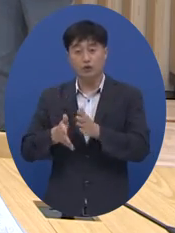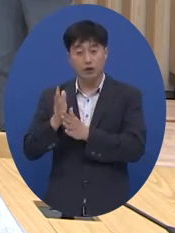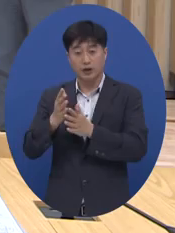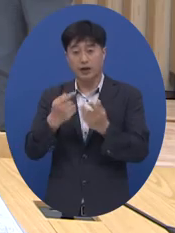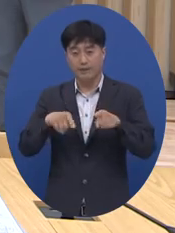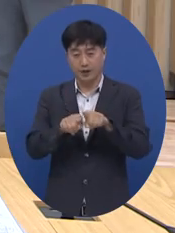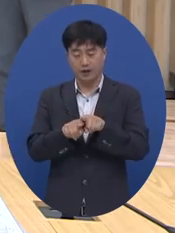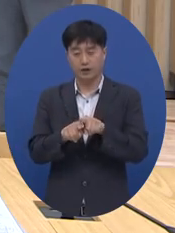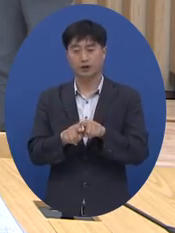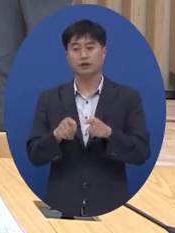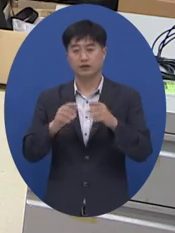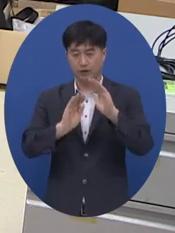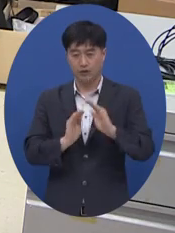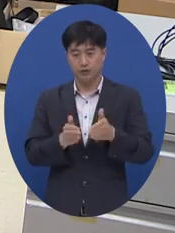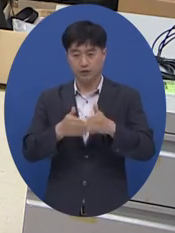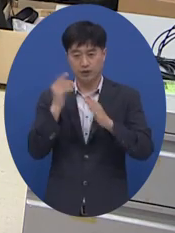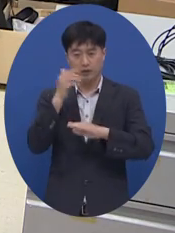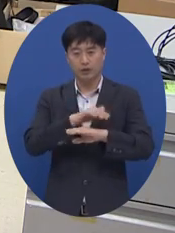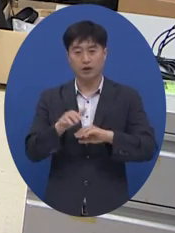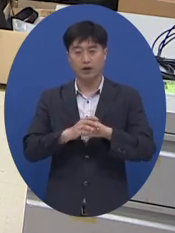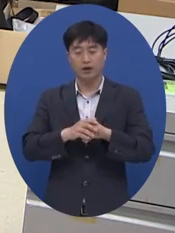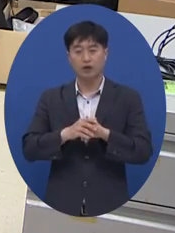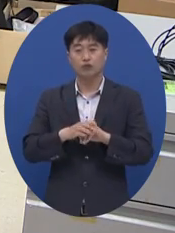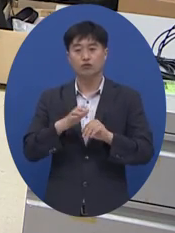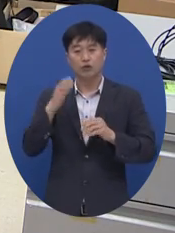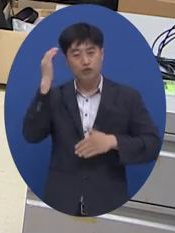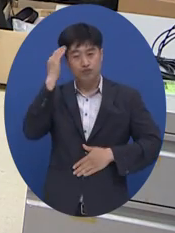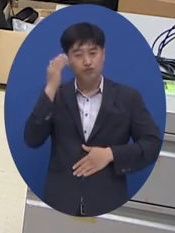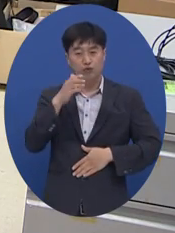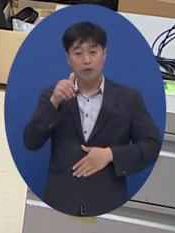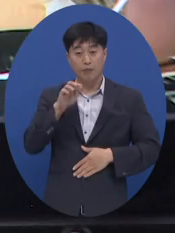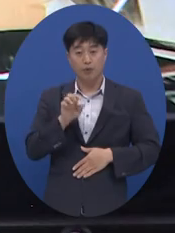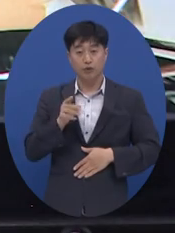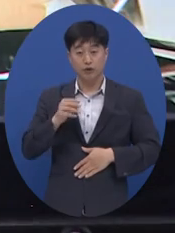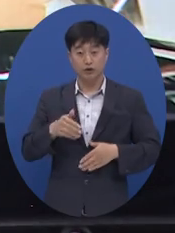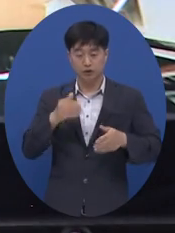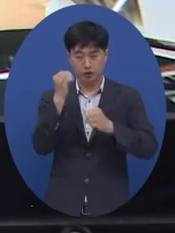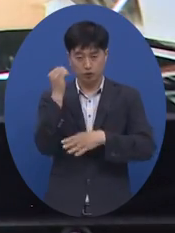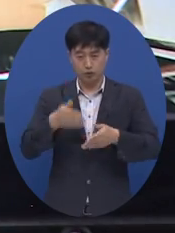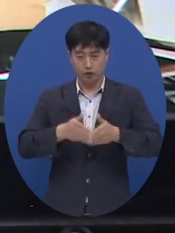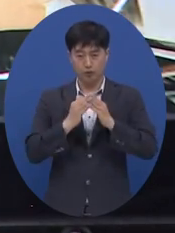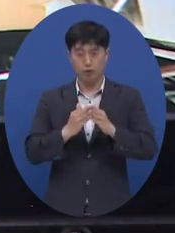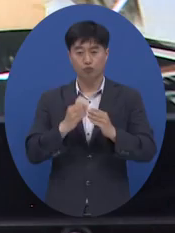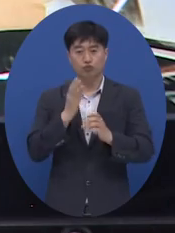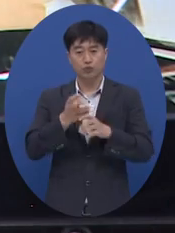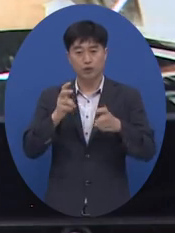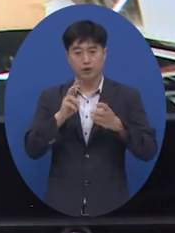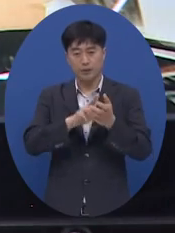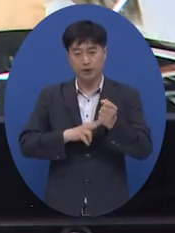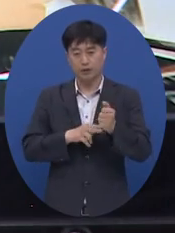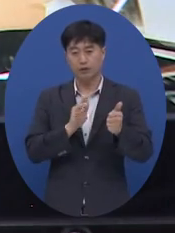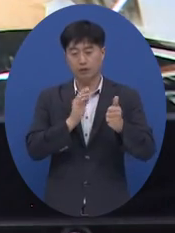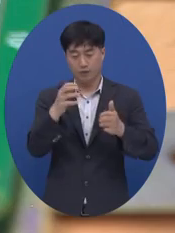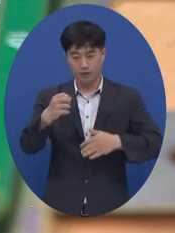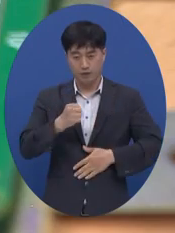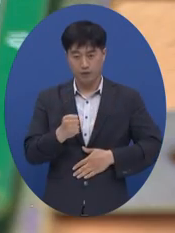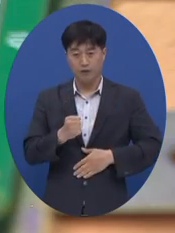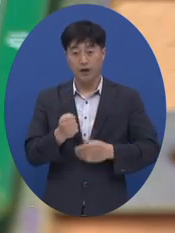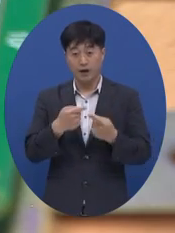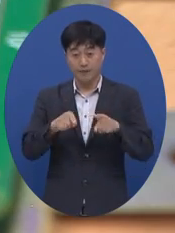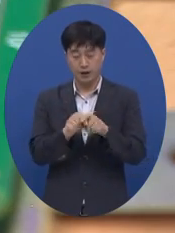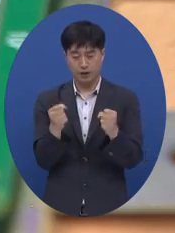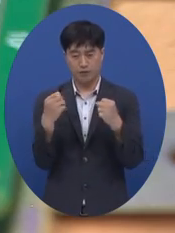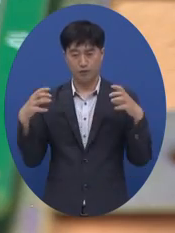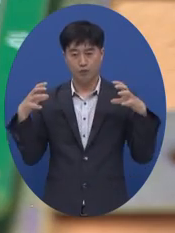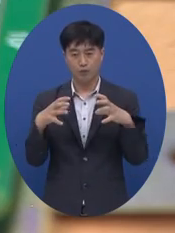체계를 구축할 계획입니다. 또 국산화 펀드 운영을 위한 기틀을 마련하고 중소기업 판로 지원 확보와 대중소기업 간